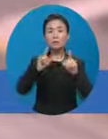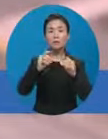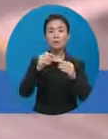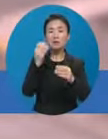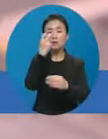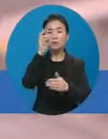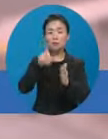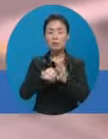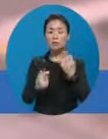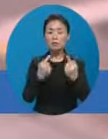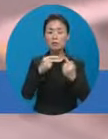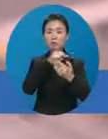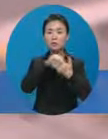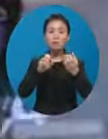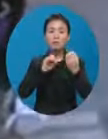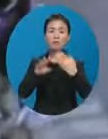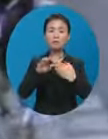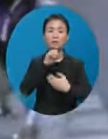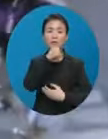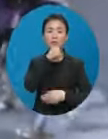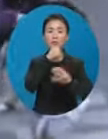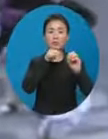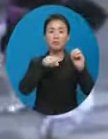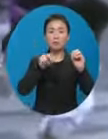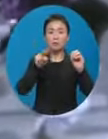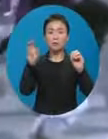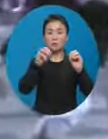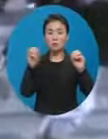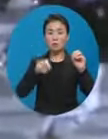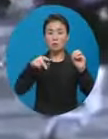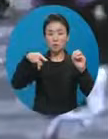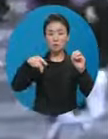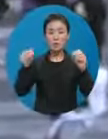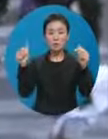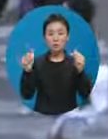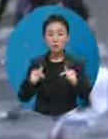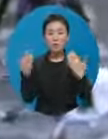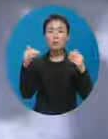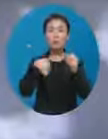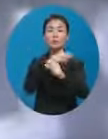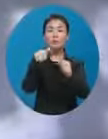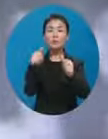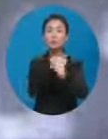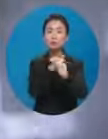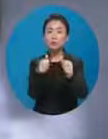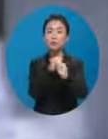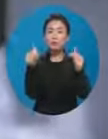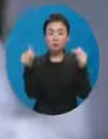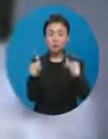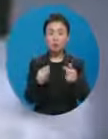응답률이 0.22% 포인트 낮아졌다 며 학급 폭력이 감소 추세 라고 발표했습니다